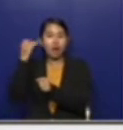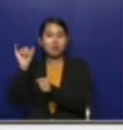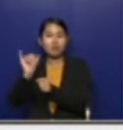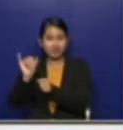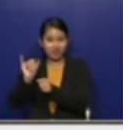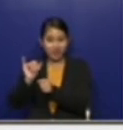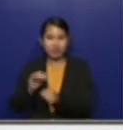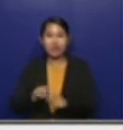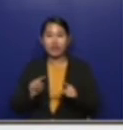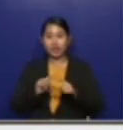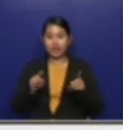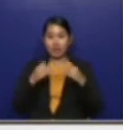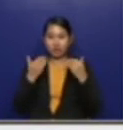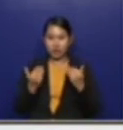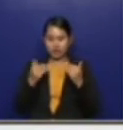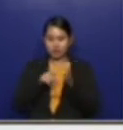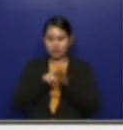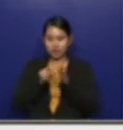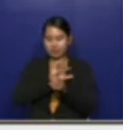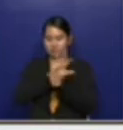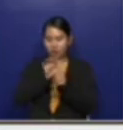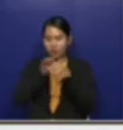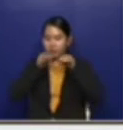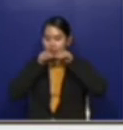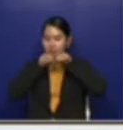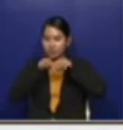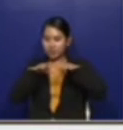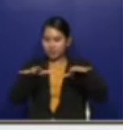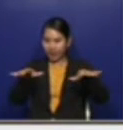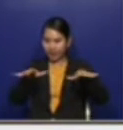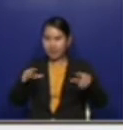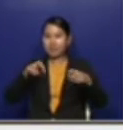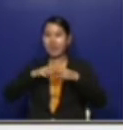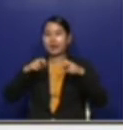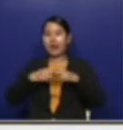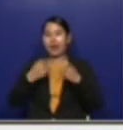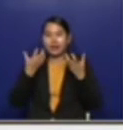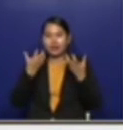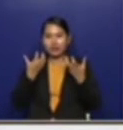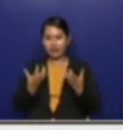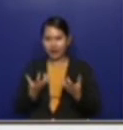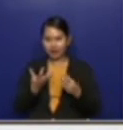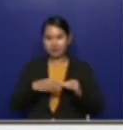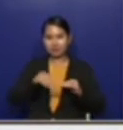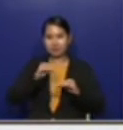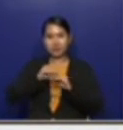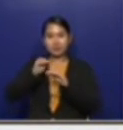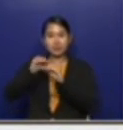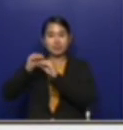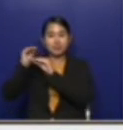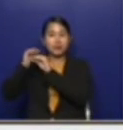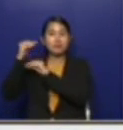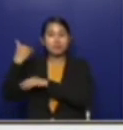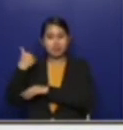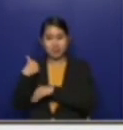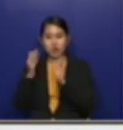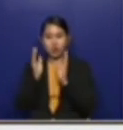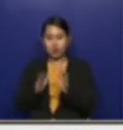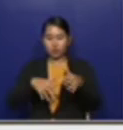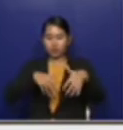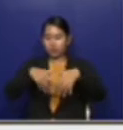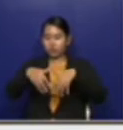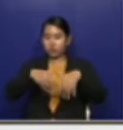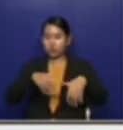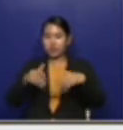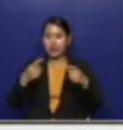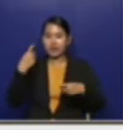ต่บัดนี้ไวรัสโควิดระบาดปัญหาจะหนักกว่าเก่าหลายเท่าความเดือดร้อนของประชาชนโดยเฉพา